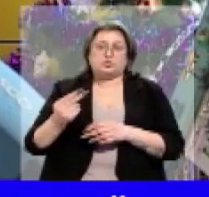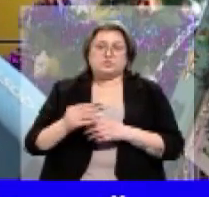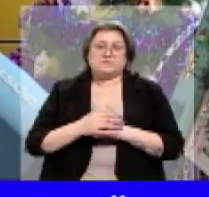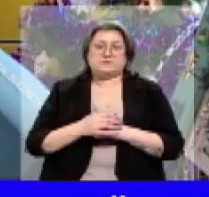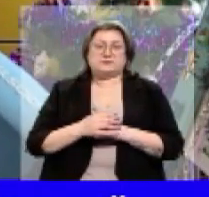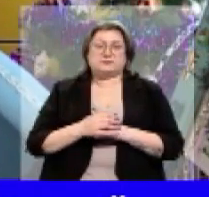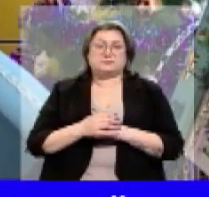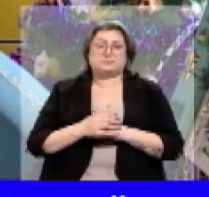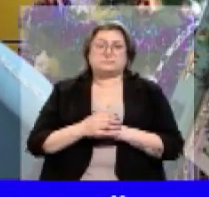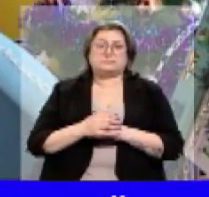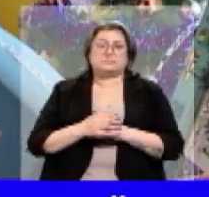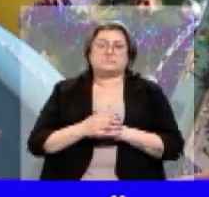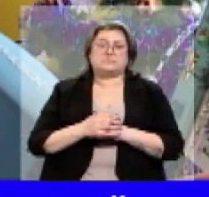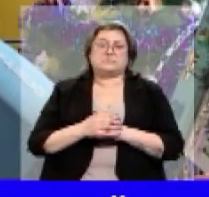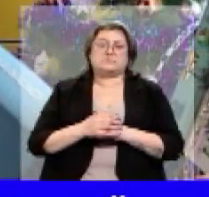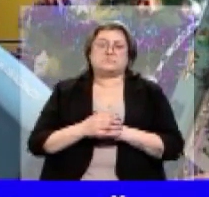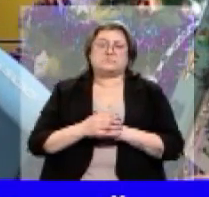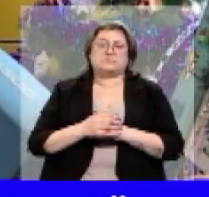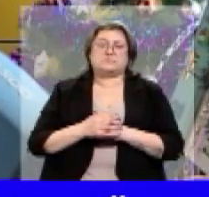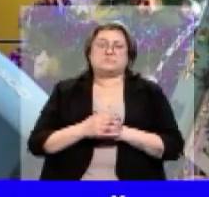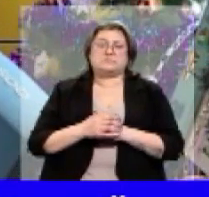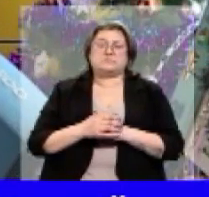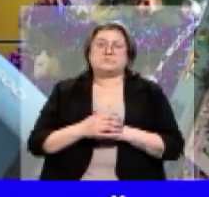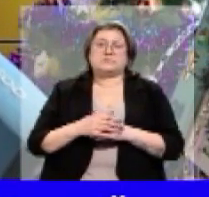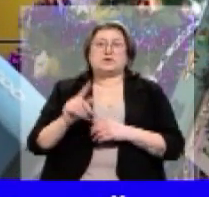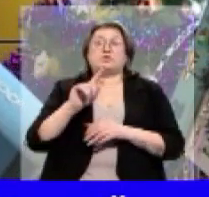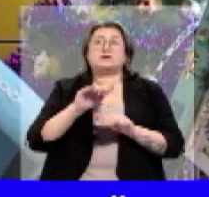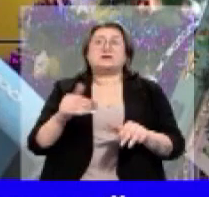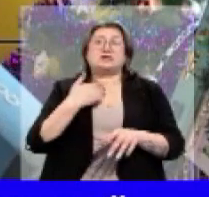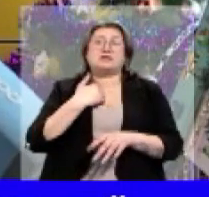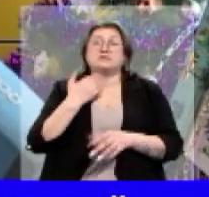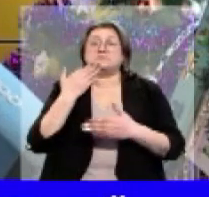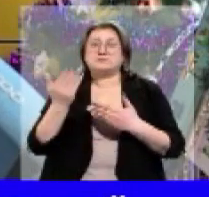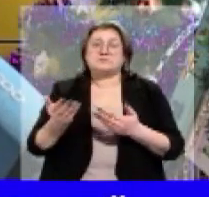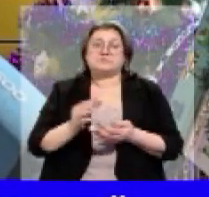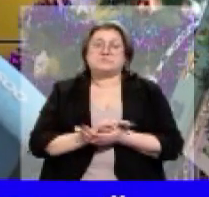художественное, ну, изобразительное искусство. Ну и так еще, что дети хотят,